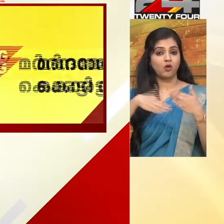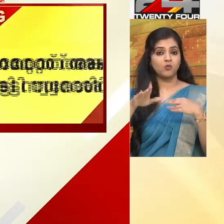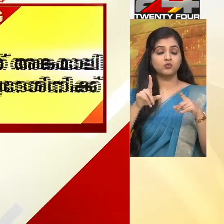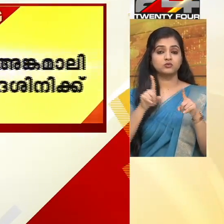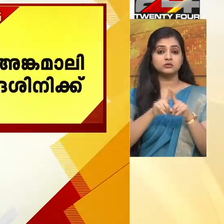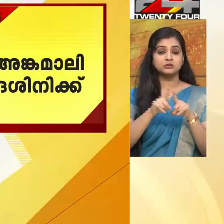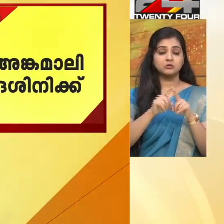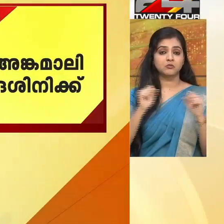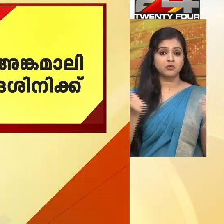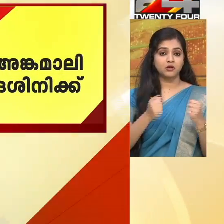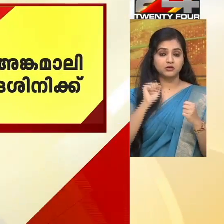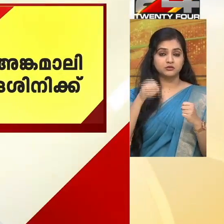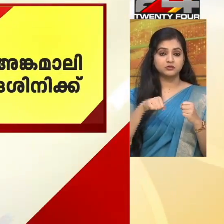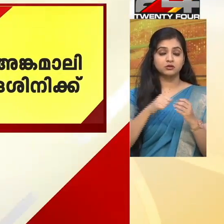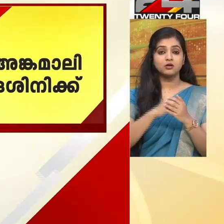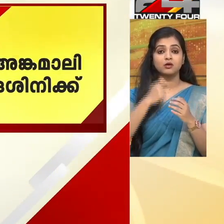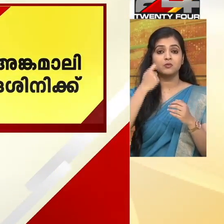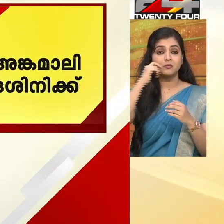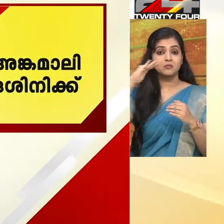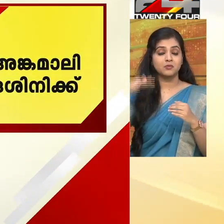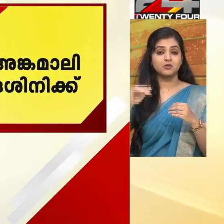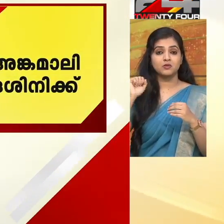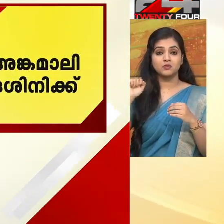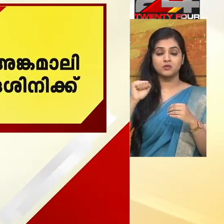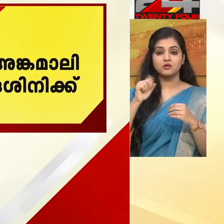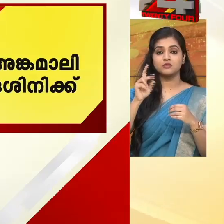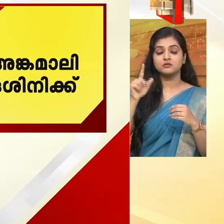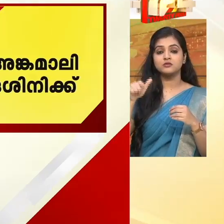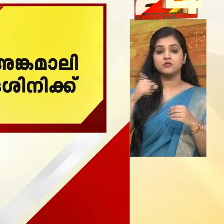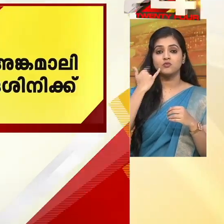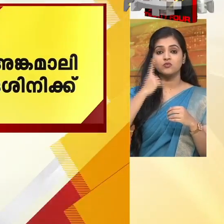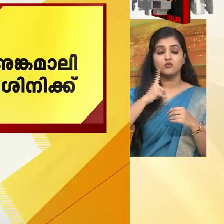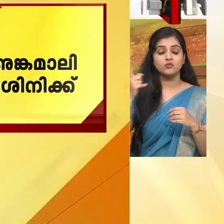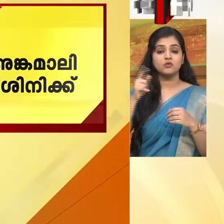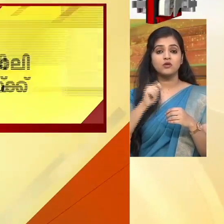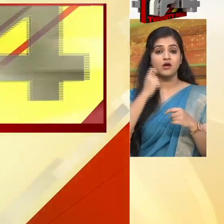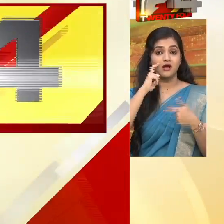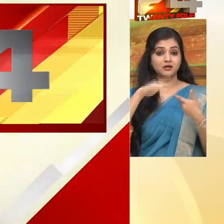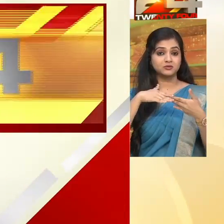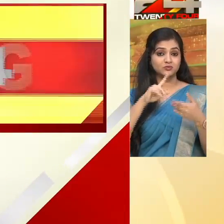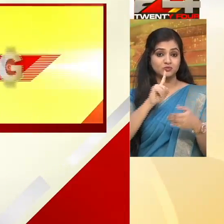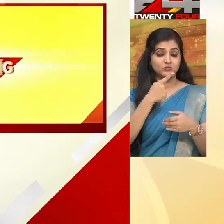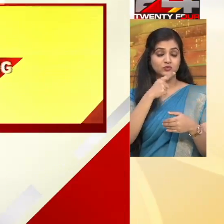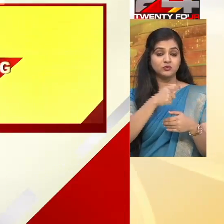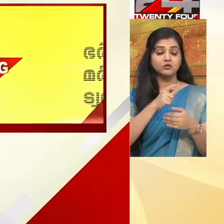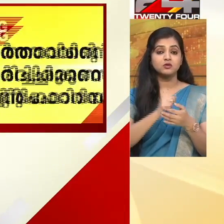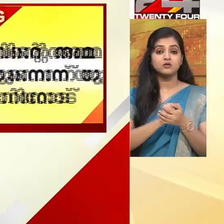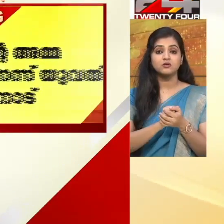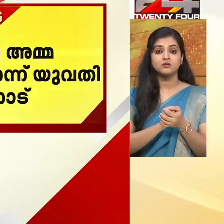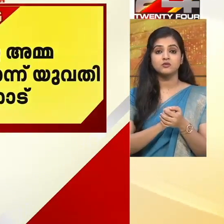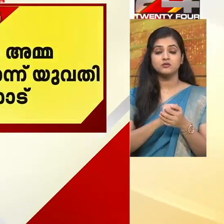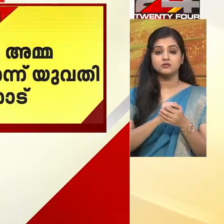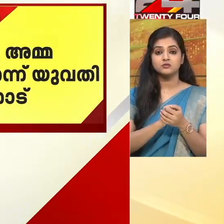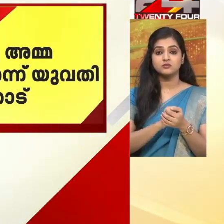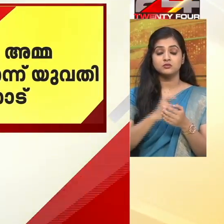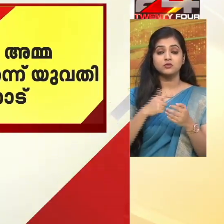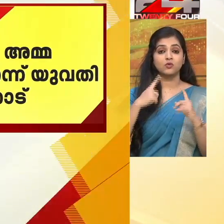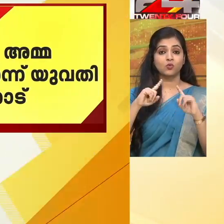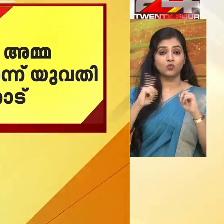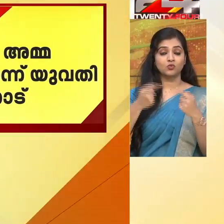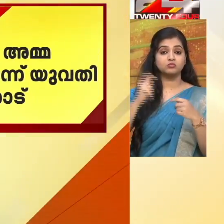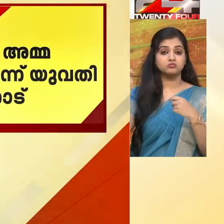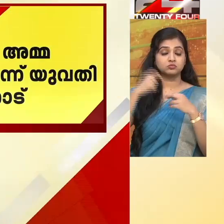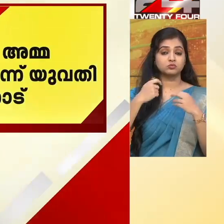നോക്കാന്ന് സ്വന്തയാളെ മോനെ നോണ പറഞ്ഞ് വിളിച്ചു തുടങ്ങി. എന്റെ ഭർത്താവ് അവരെ റൂമിലൊക്കെ റൂം തല്ലി